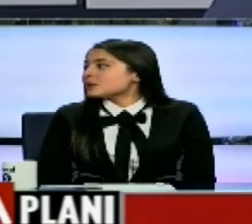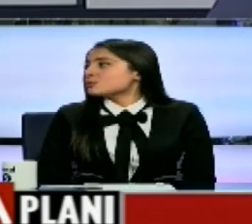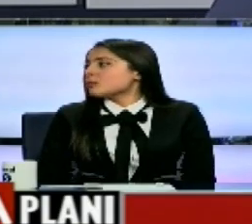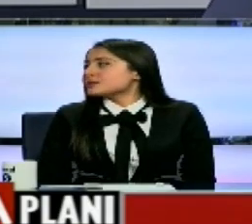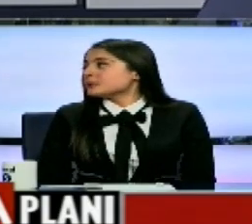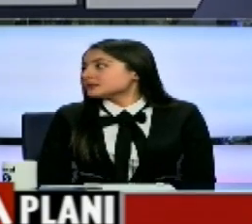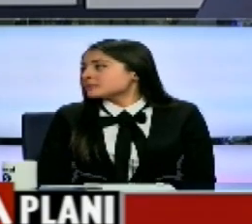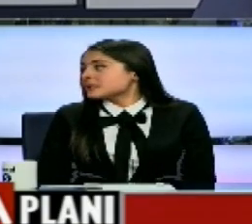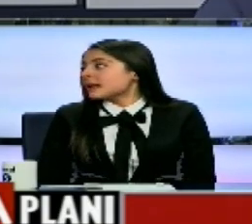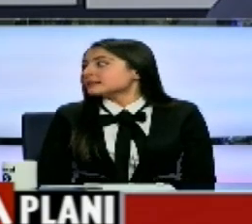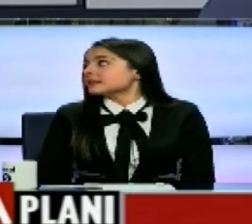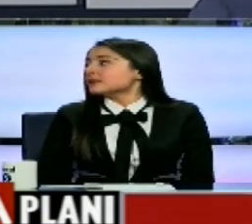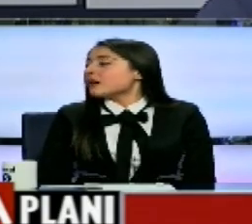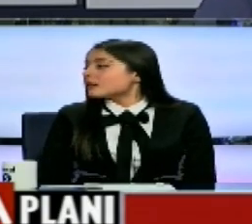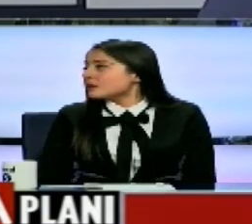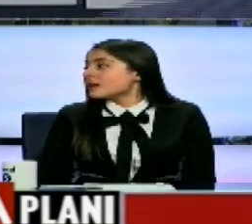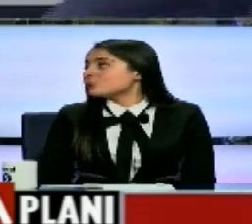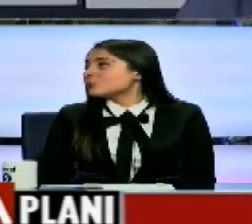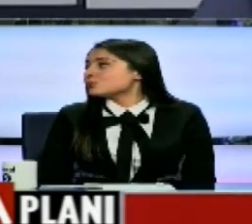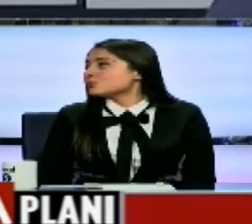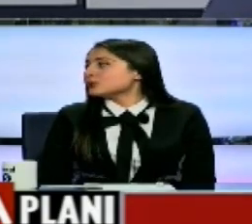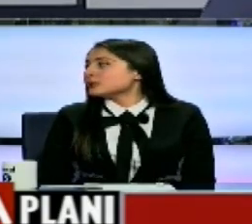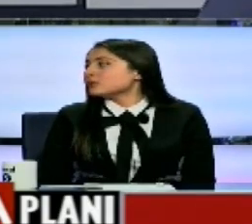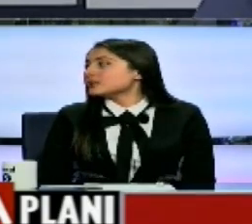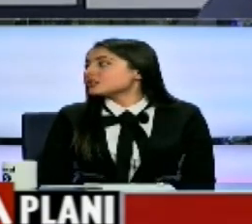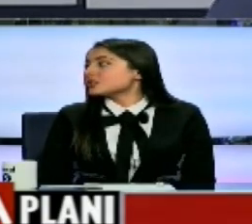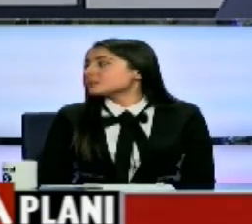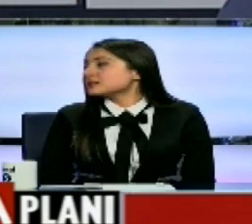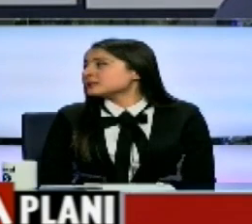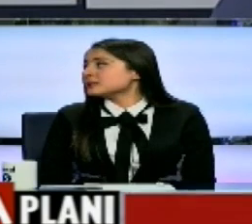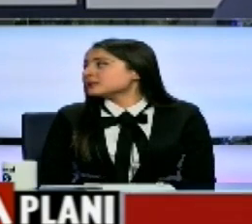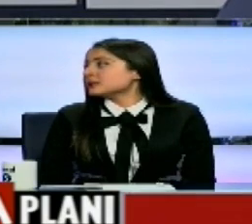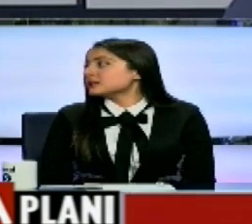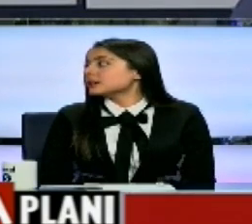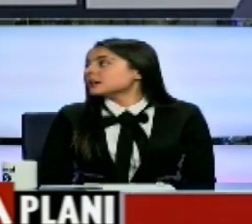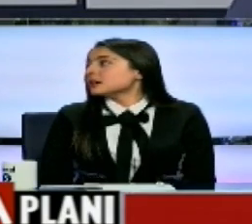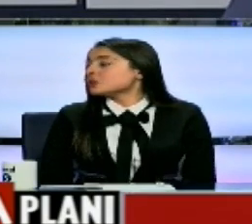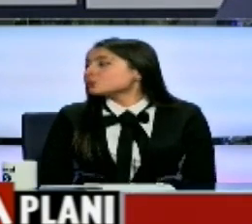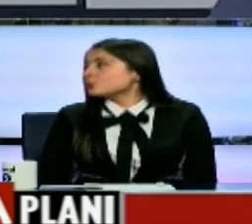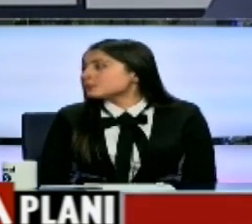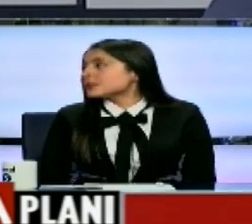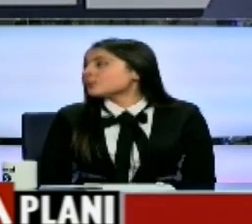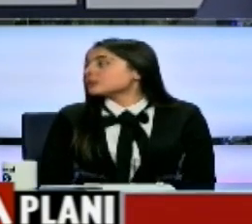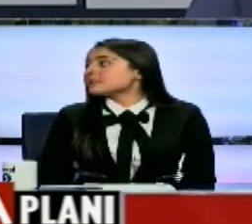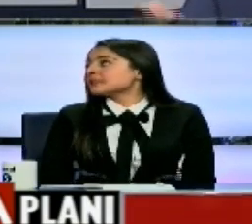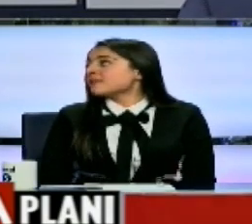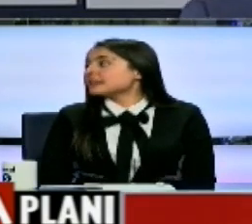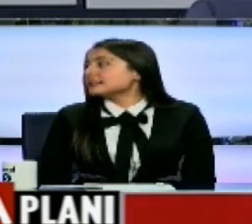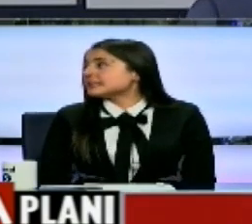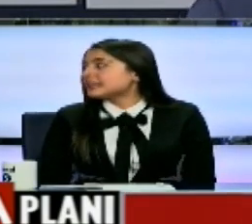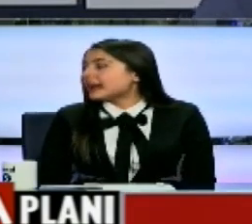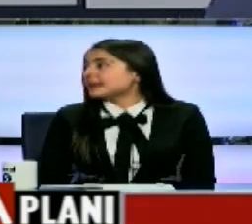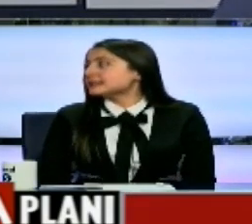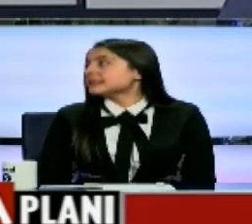Başbakanımızdan, Cumhurbaşbakanımızdan Allah razı olsun. Onların çalışmalarını hiç unutmayacağım. Onların bize